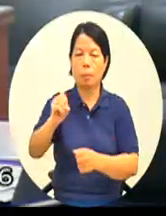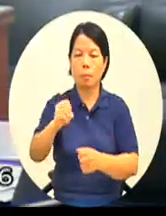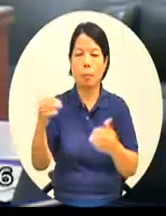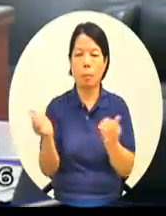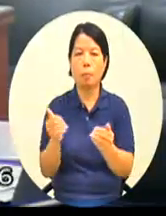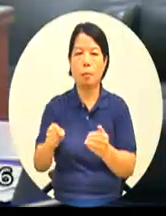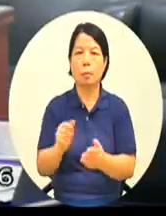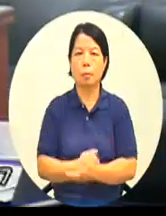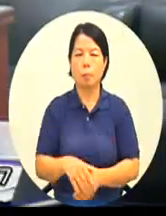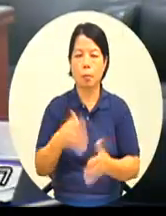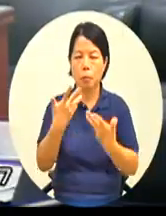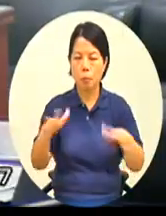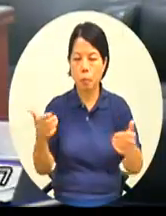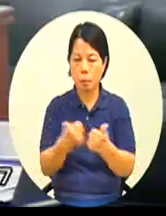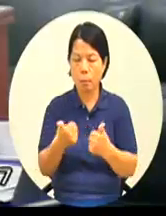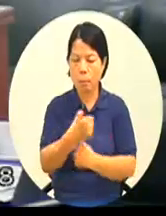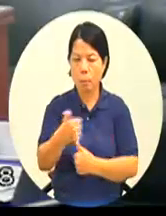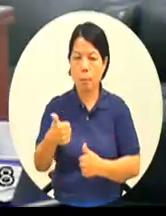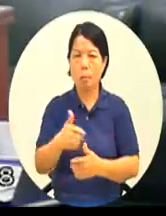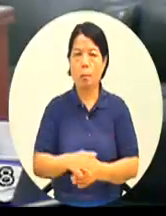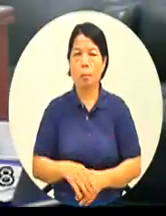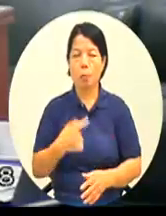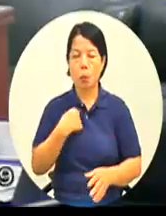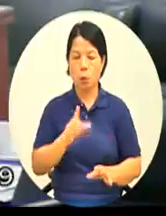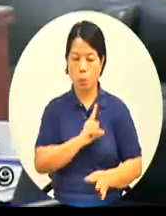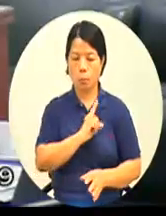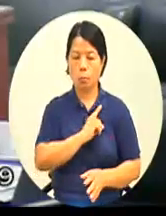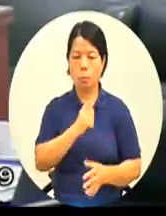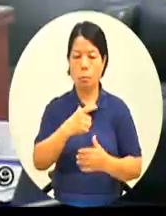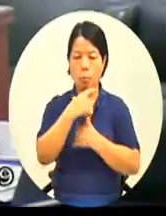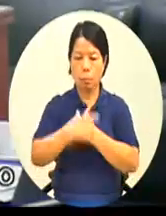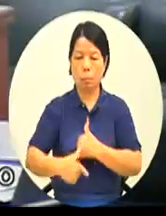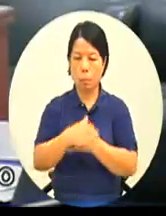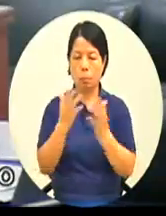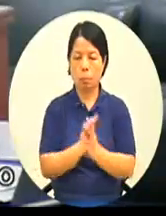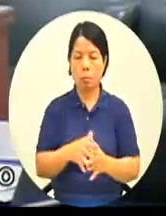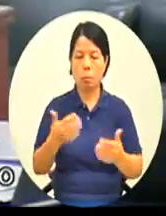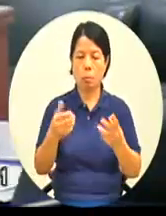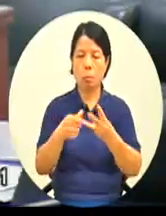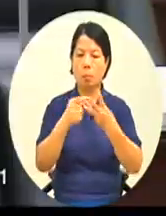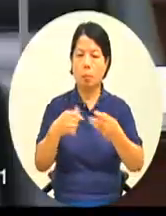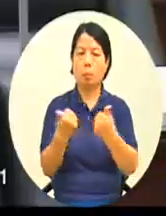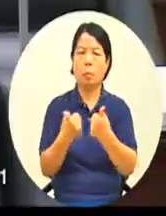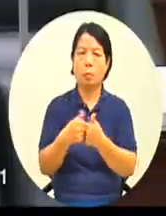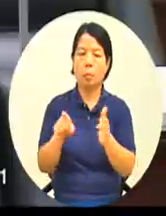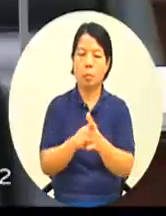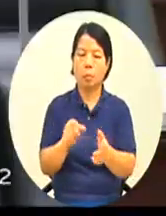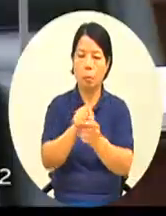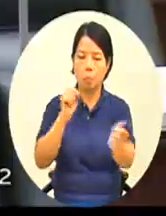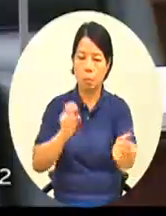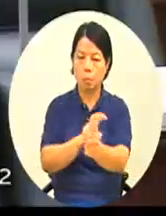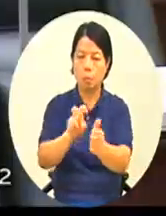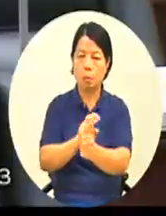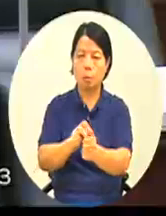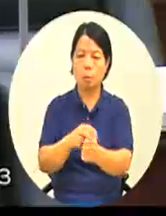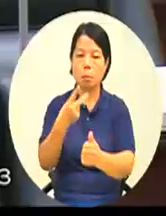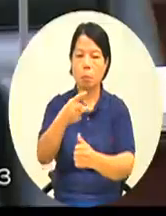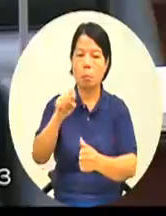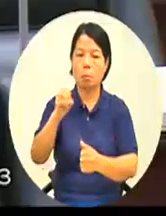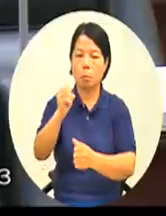我想非常多的议员，甚至我自己本身在前几个会期就一直提到长照 2.0 即将通过。